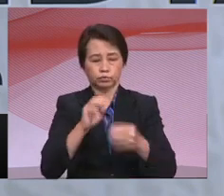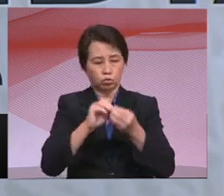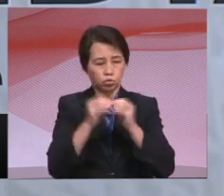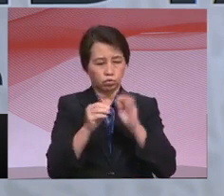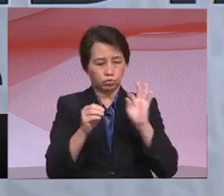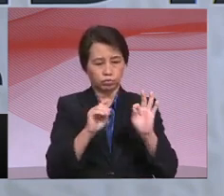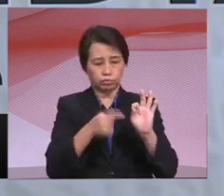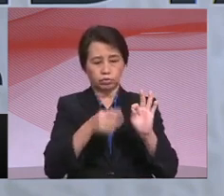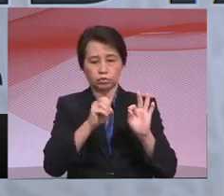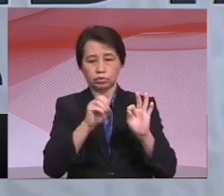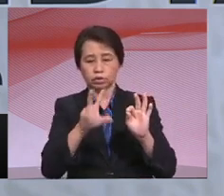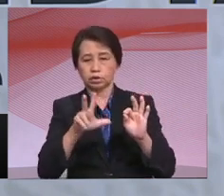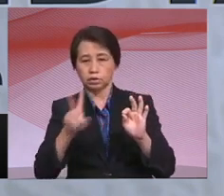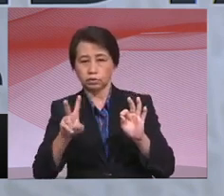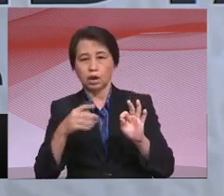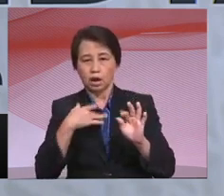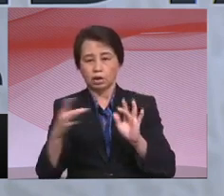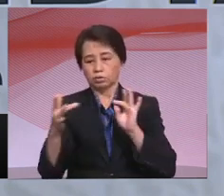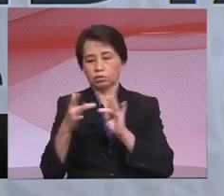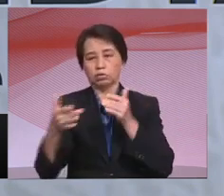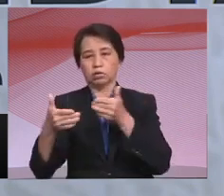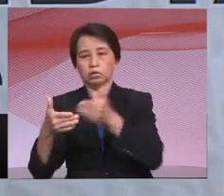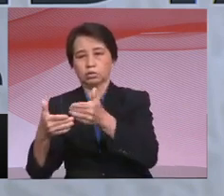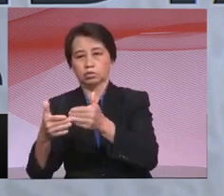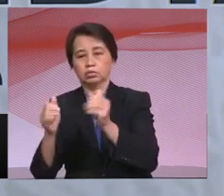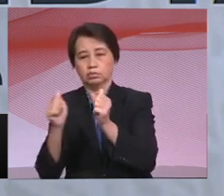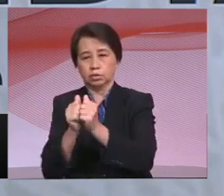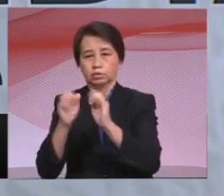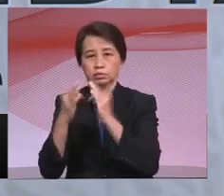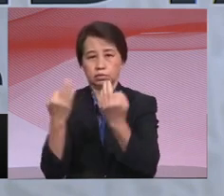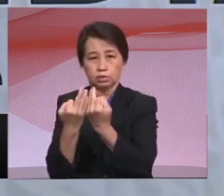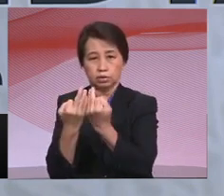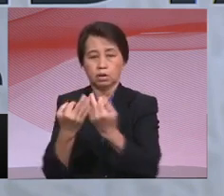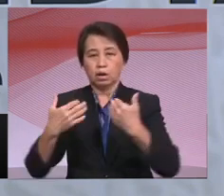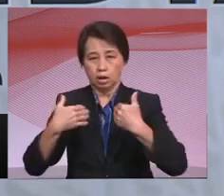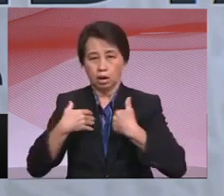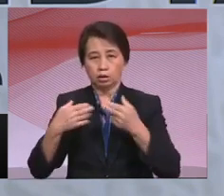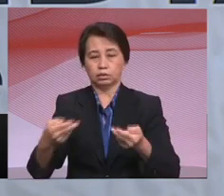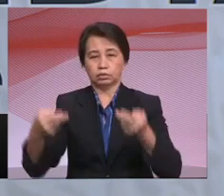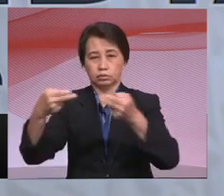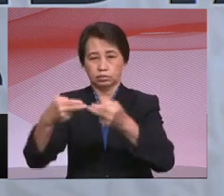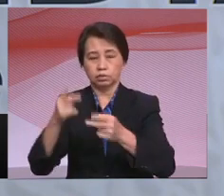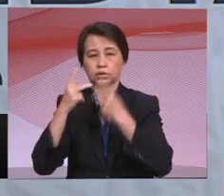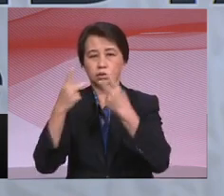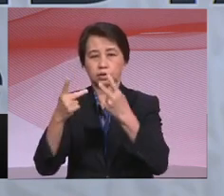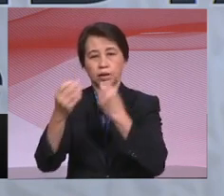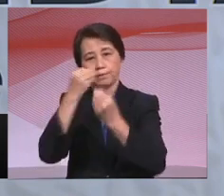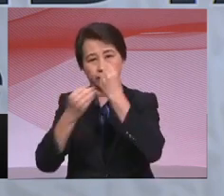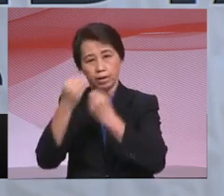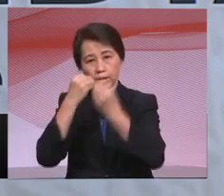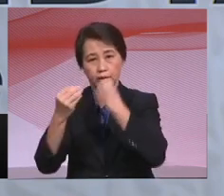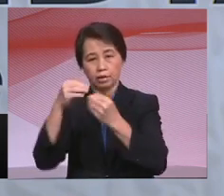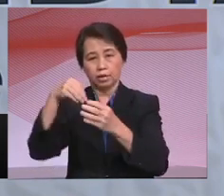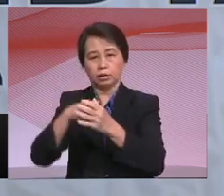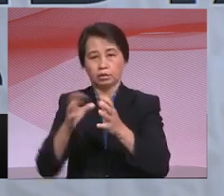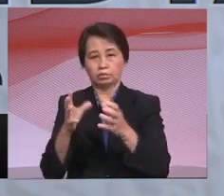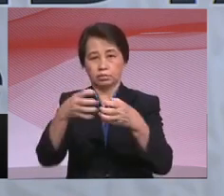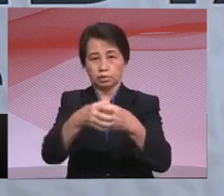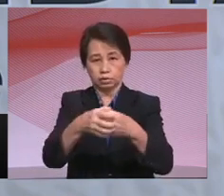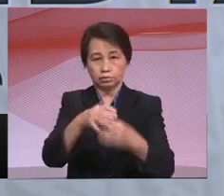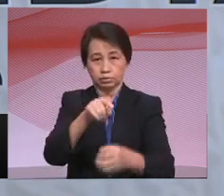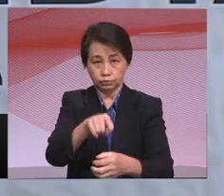9,032 mempunyai kontak rapat kepada ahli keluarga beliau yang pernah mengunjungi kedai makan yang terbabit dalam kluster